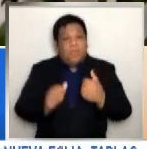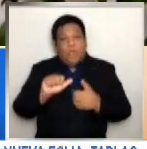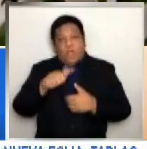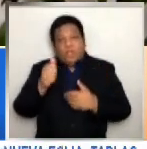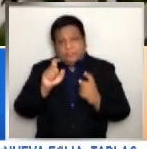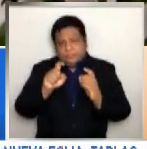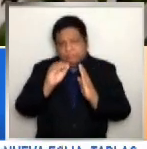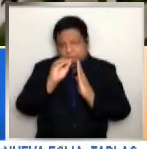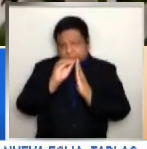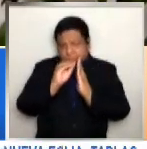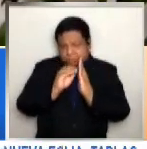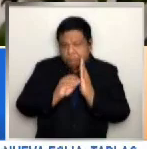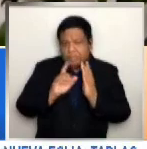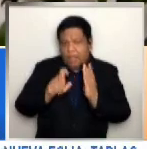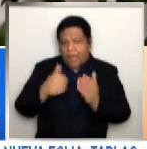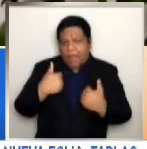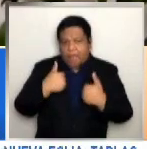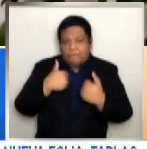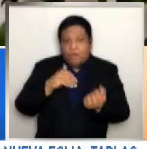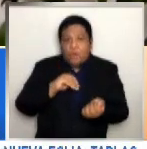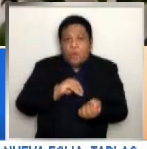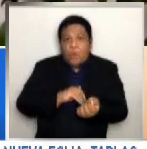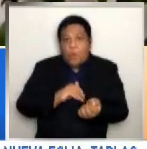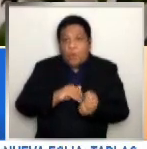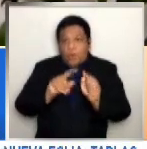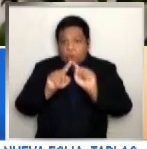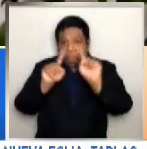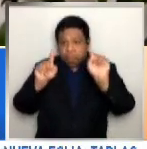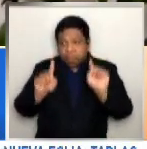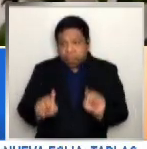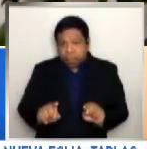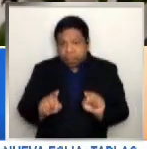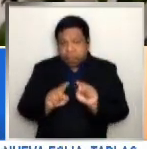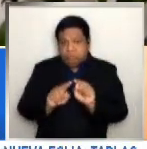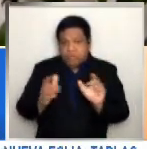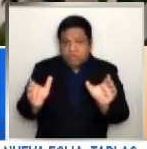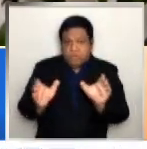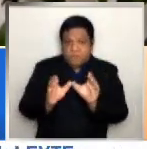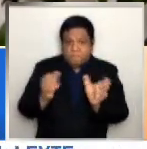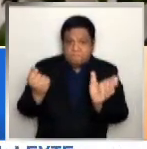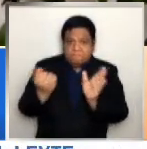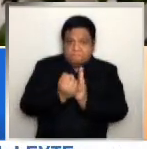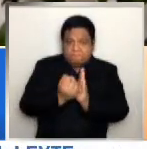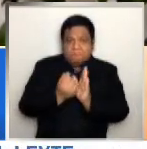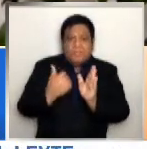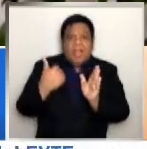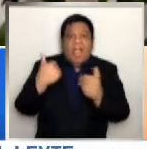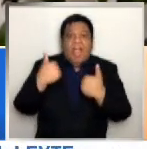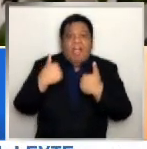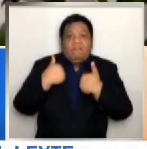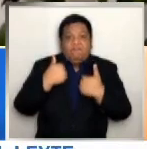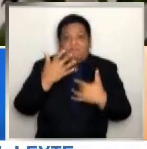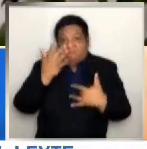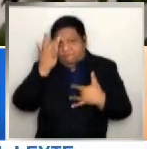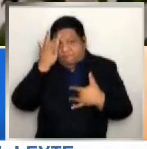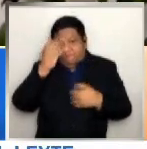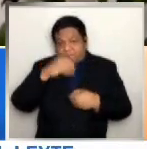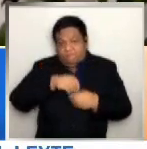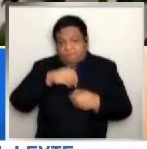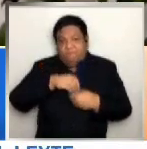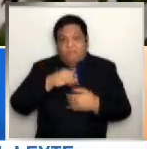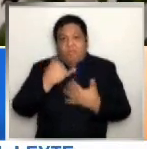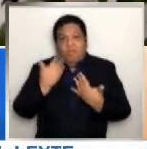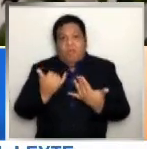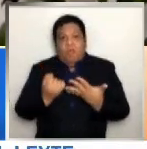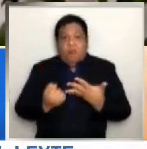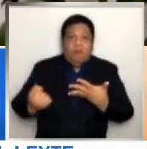doctors, yung sasabihin ng doktor, isa-certify niya na may comorbidity, di ba? Kaya ka lang nauuna sa listahan